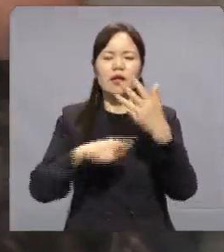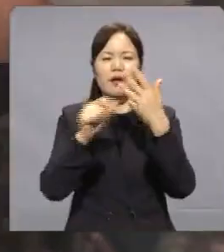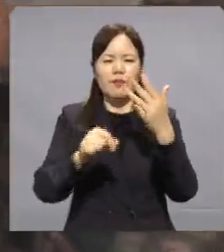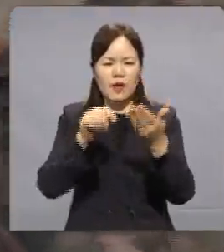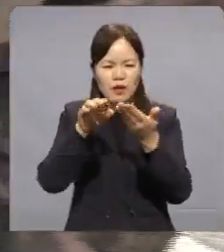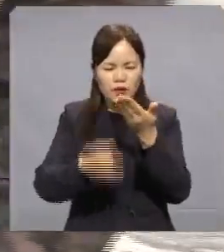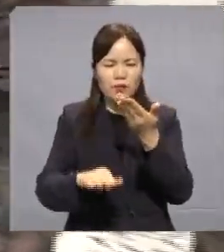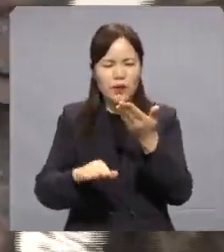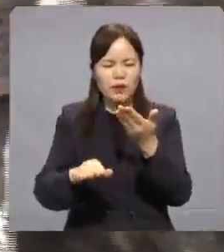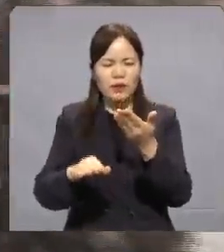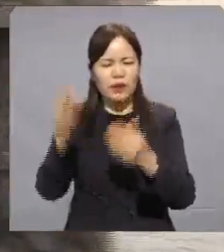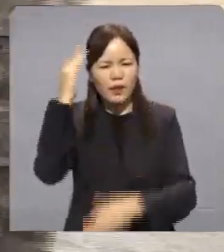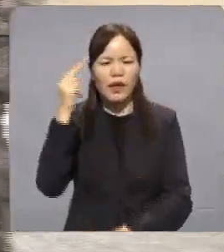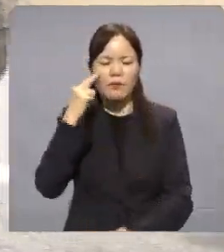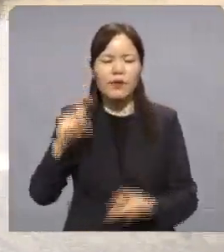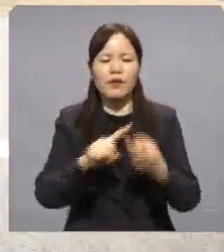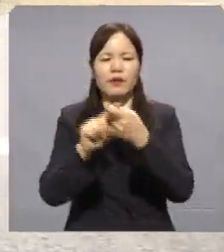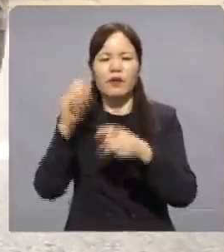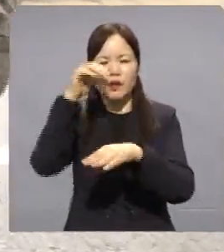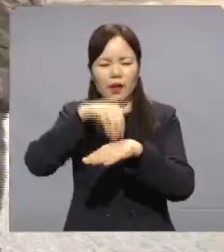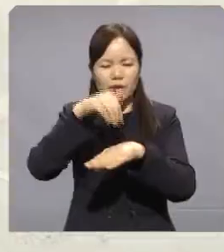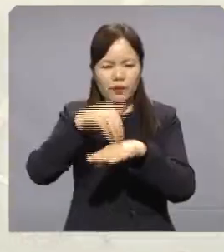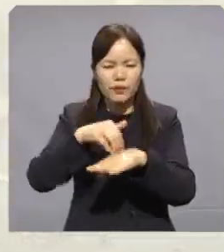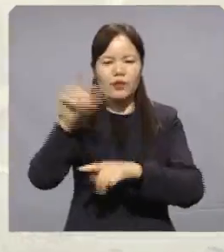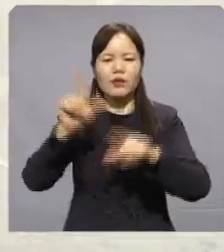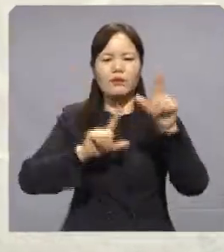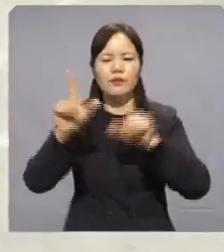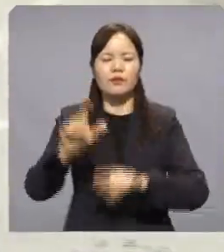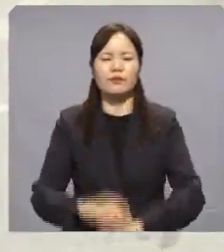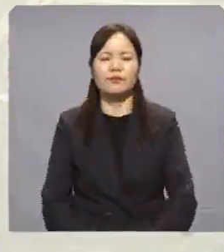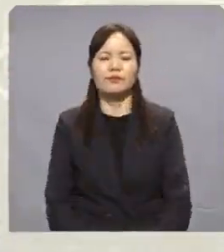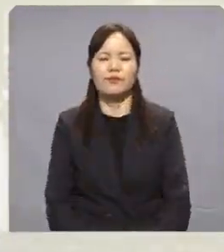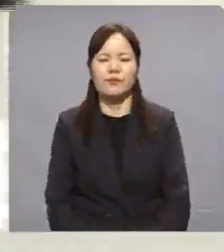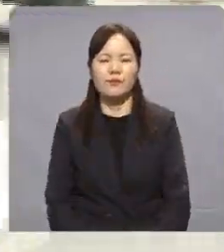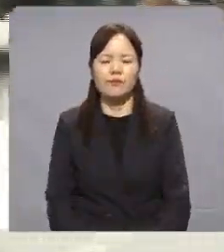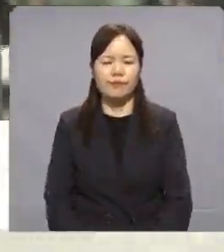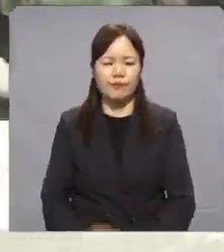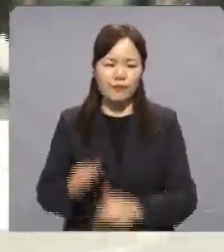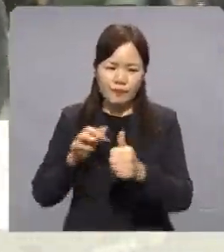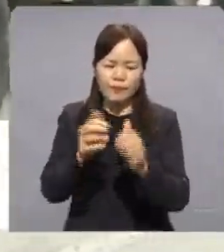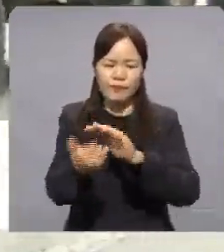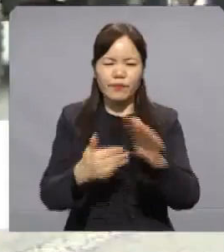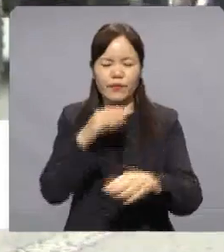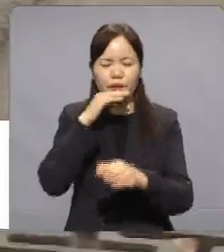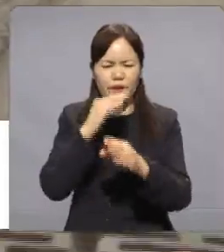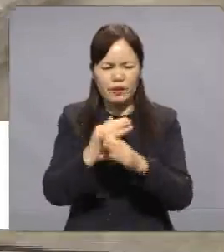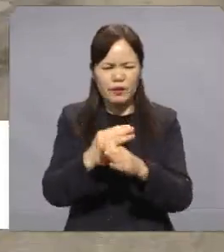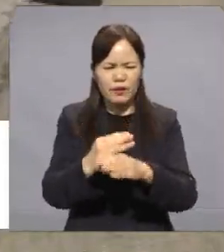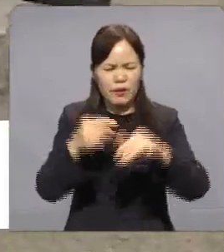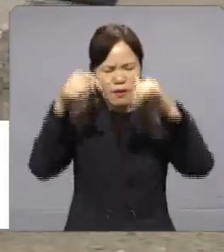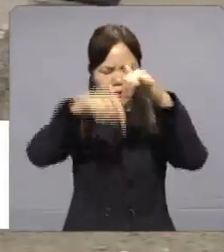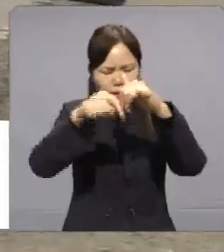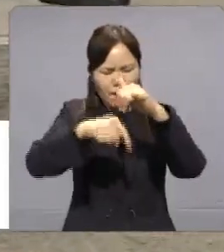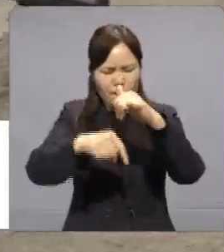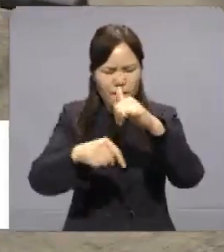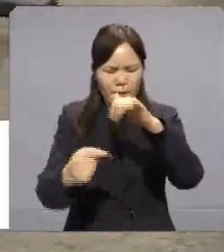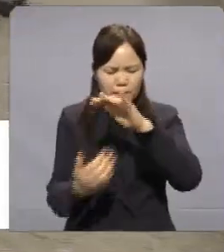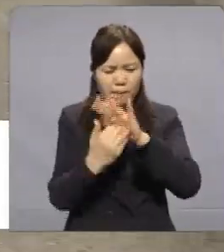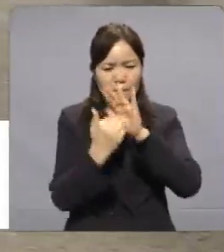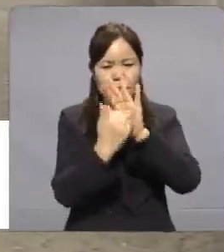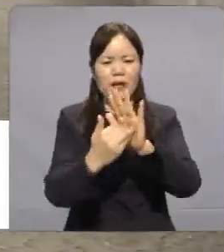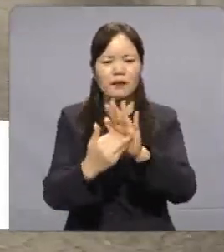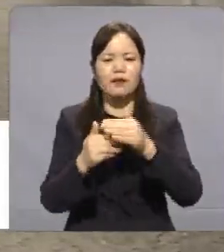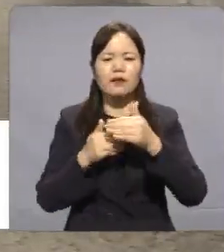후반기 한미연합훈련 을지 프리덤 실드입니다. 반격 전 북한의 국지전을 최대한 막아내는